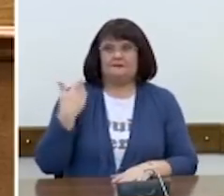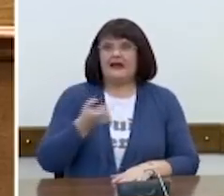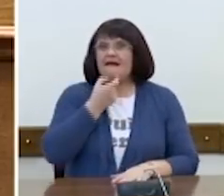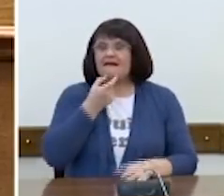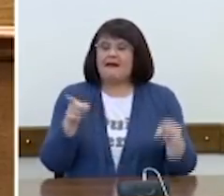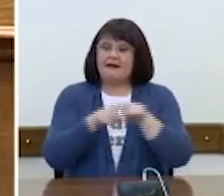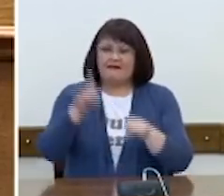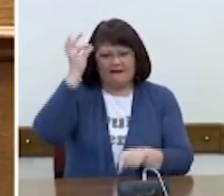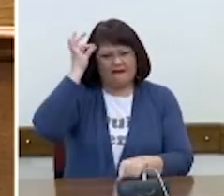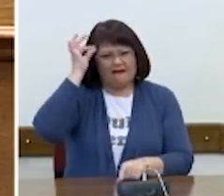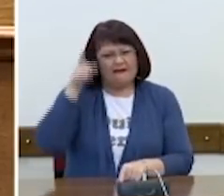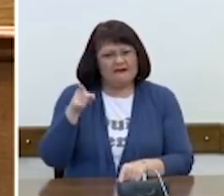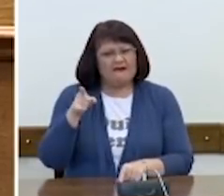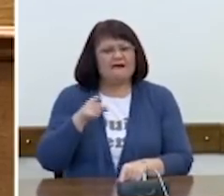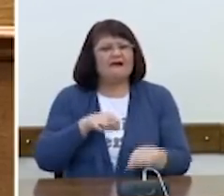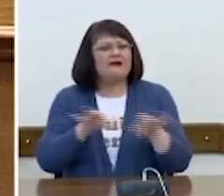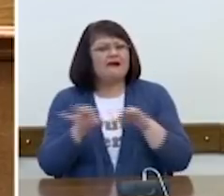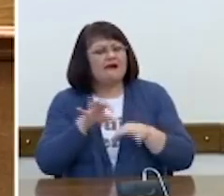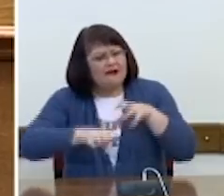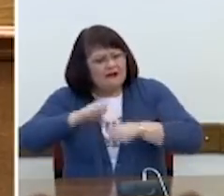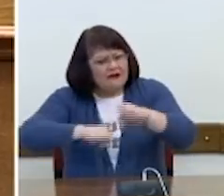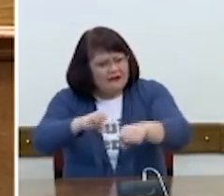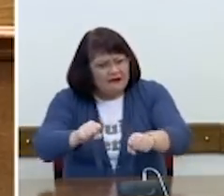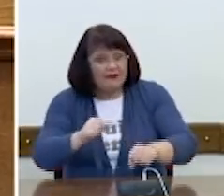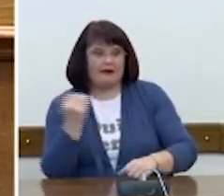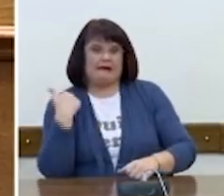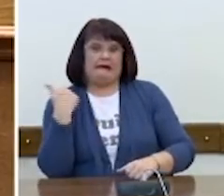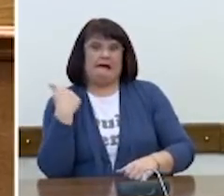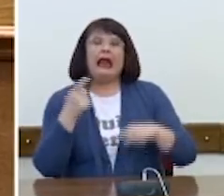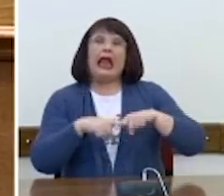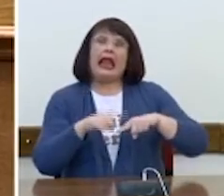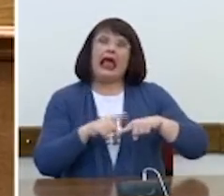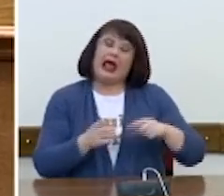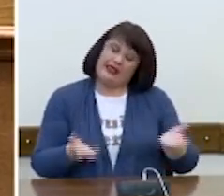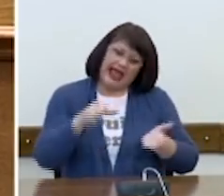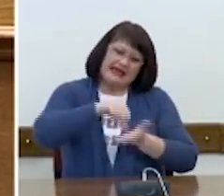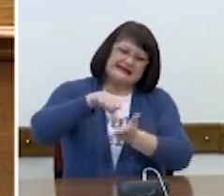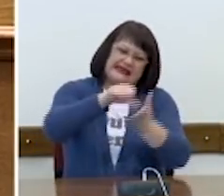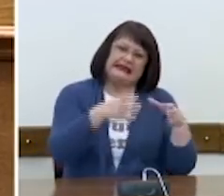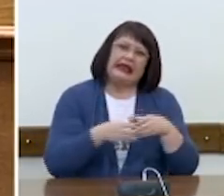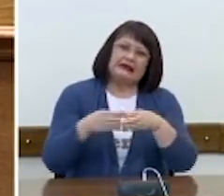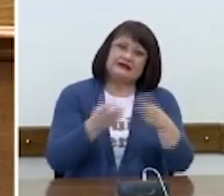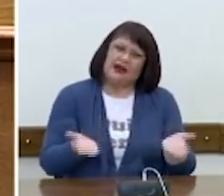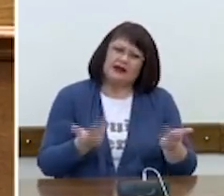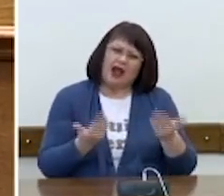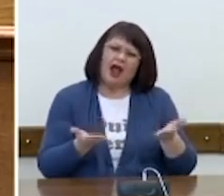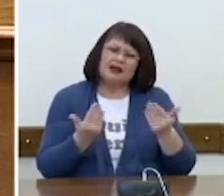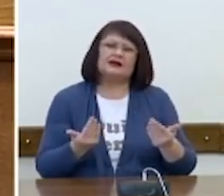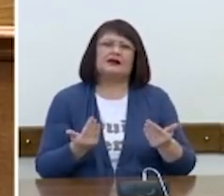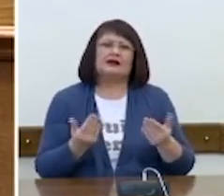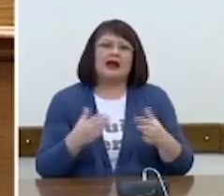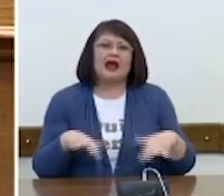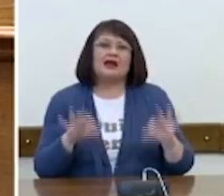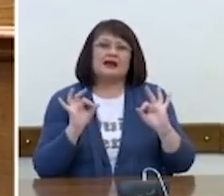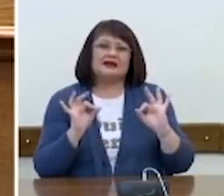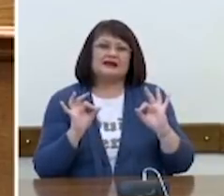γαλλικός ιμπεριαλισμός είχε ενθαρρύνει την Ελλάδα, την ελληνική αστική τάξη της εποχής, να ξεκινήσει την